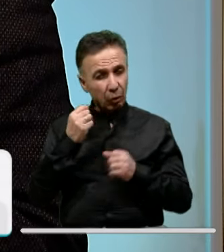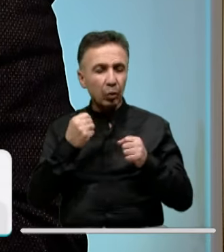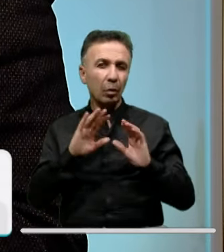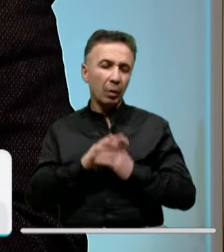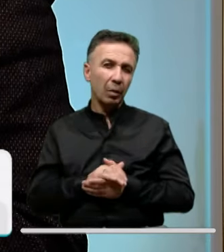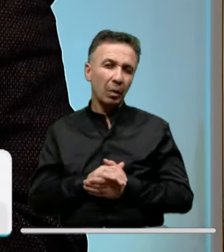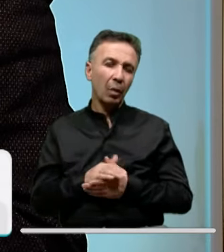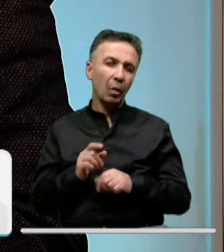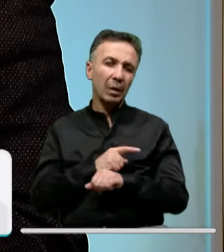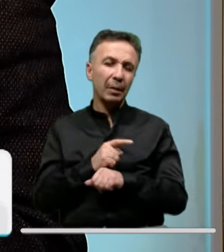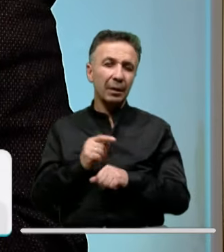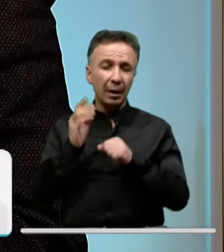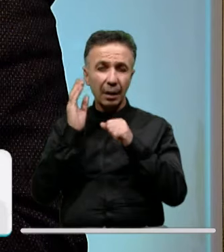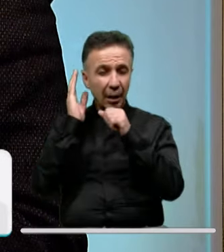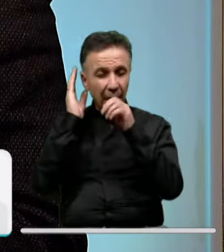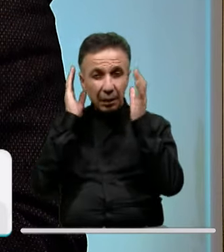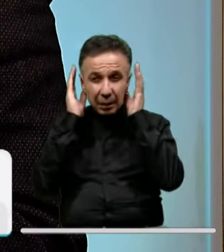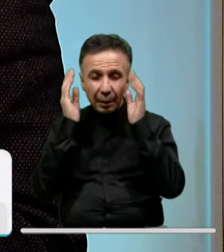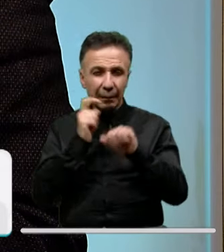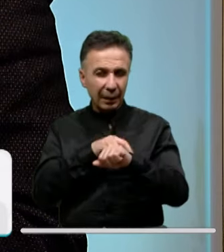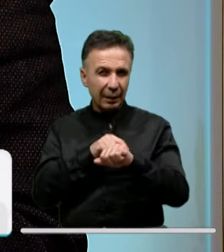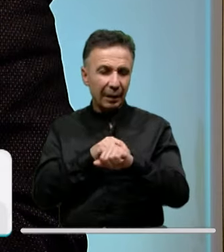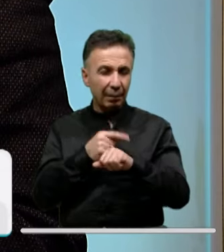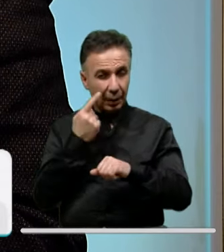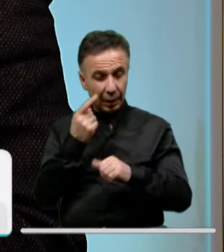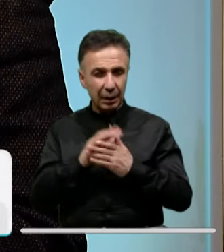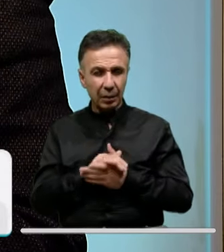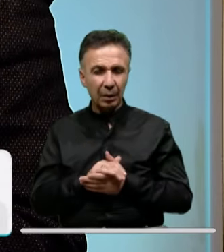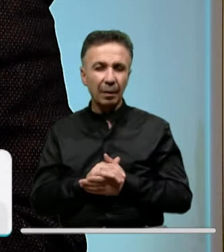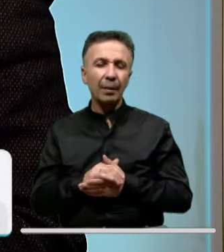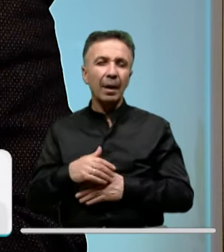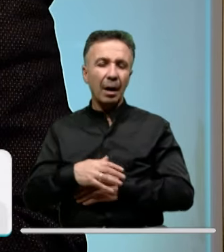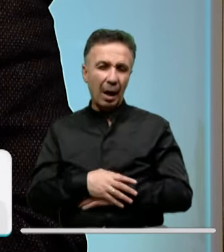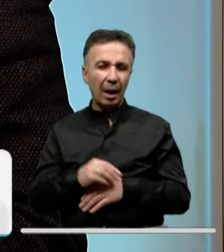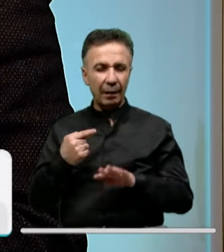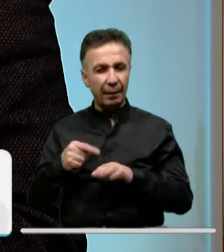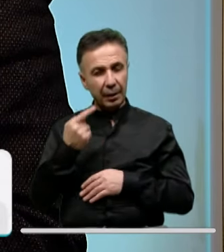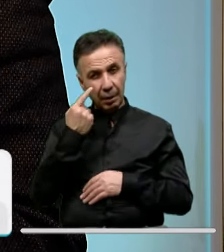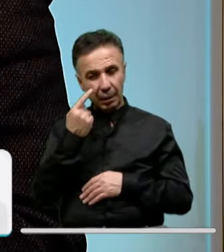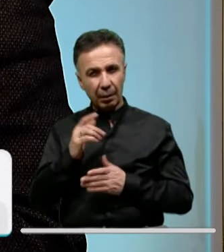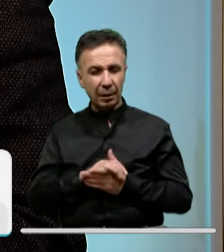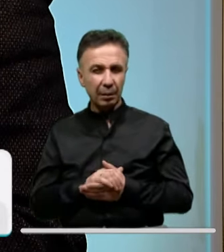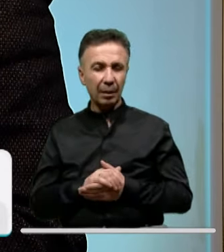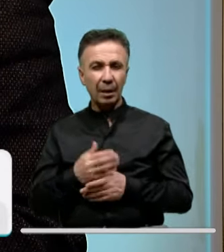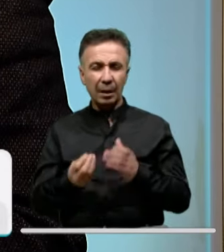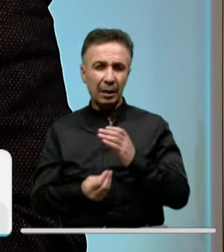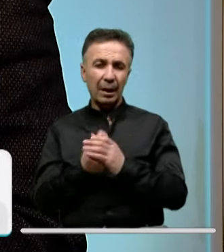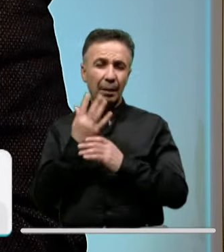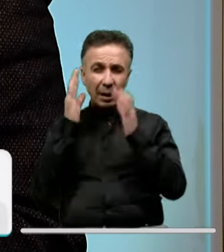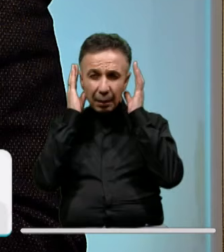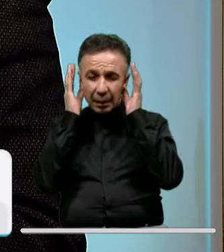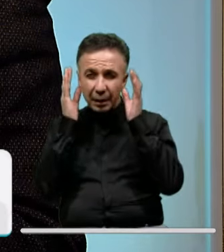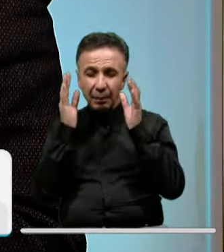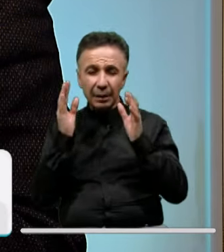o zamanlarda da namazı esas alacağız. Namazda özellikle Hanefi fıkhında şöyle bir şey vardır. Sabah namazının kılınmasının